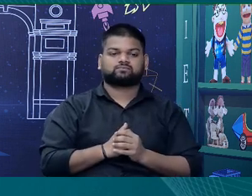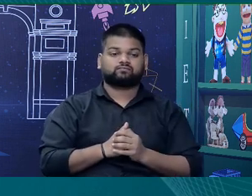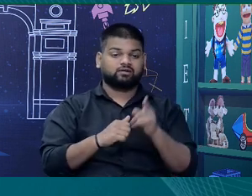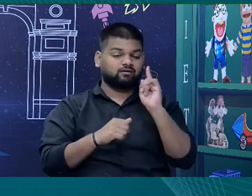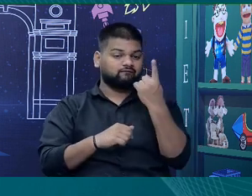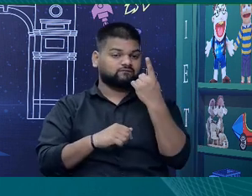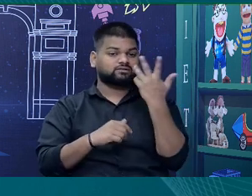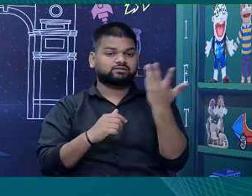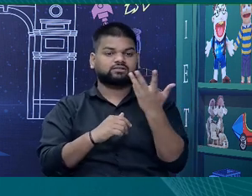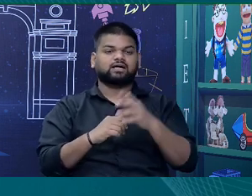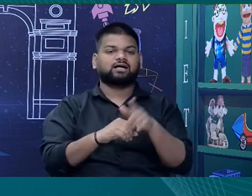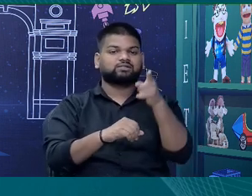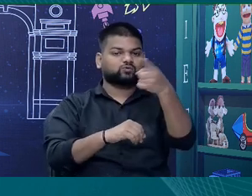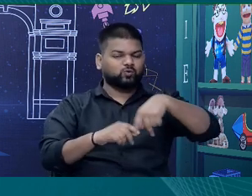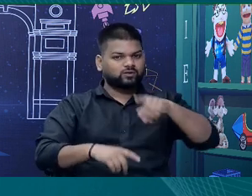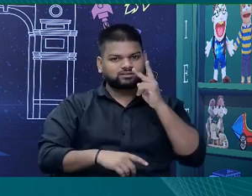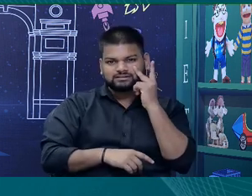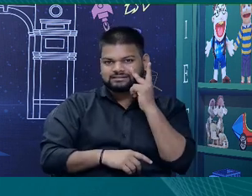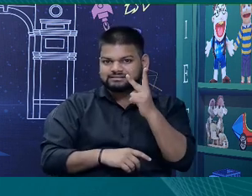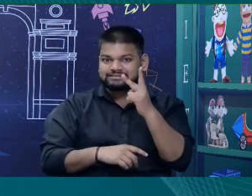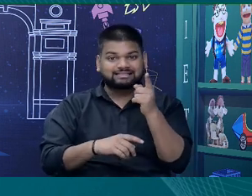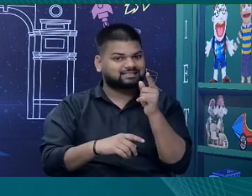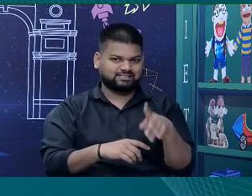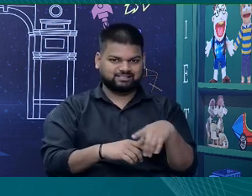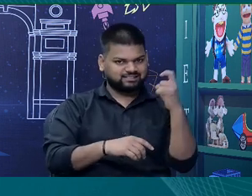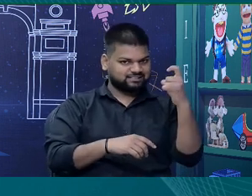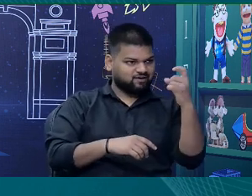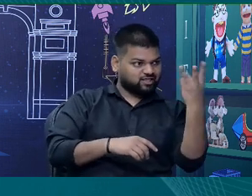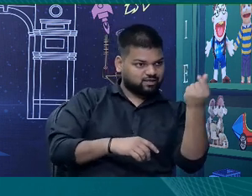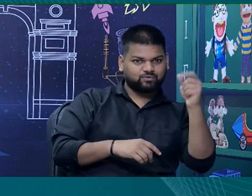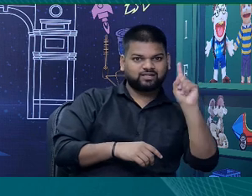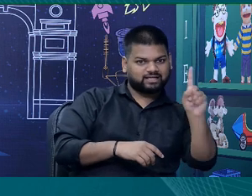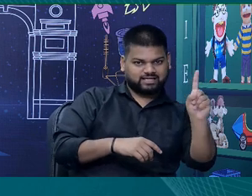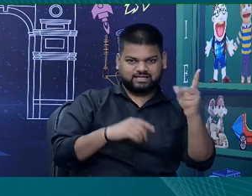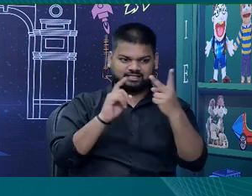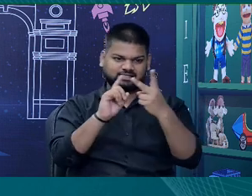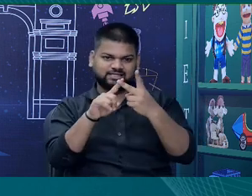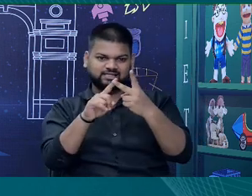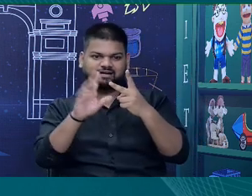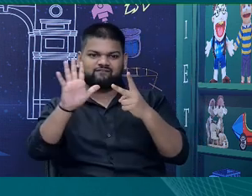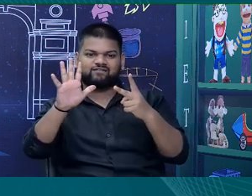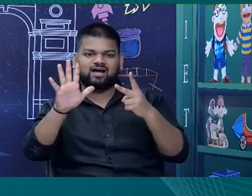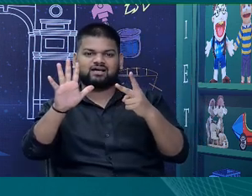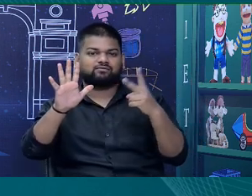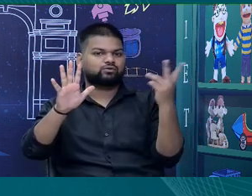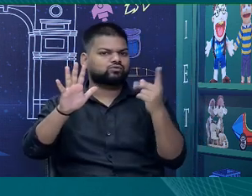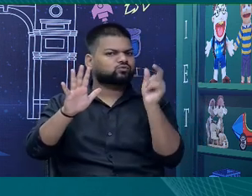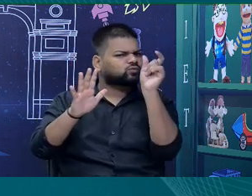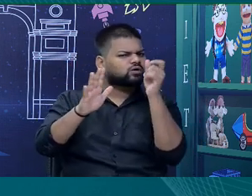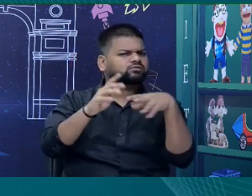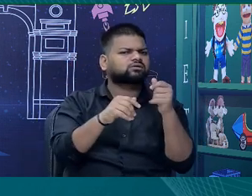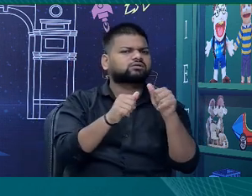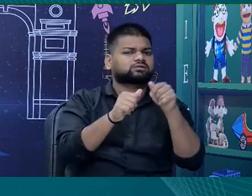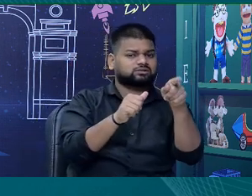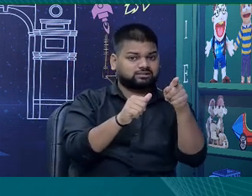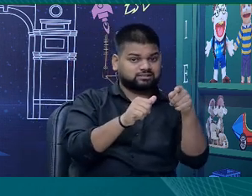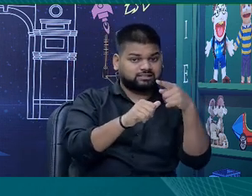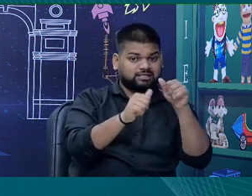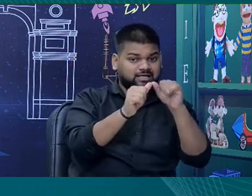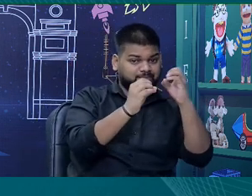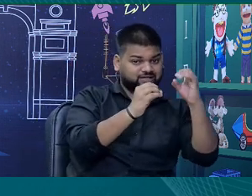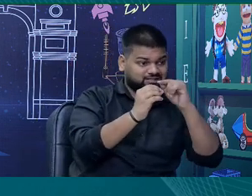बिनोमियल पर भिन्नोमीयल इस इन अलजेब्राइक एक्सप्रेशन विच कंटेंस तू अनलाइक टर्म्स इसमें दो अनलाइक टर्म्स होंगे